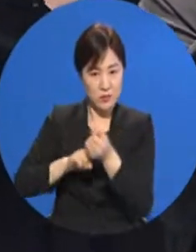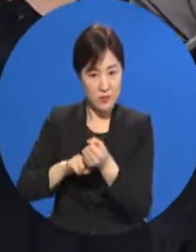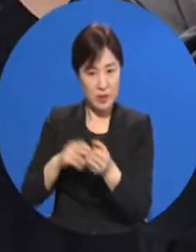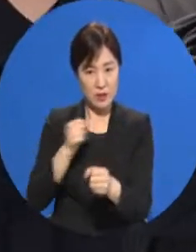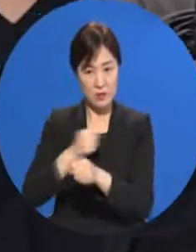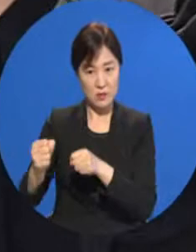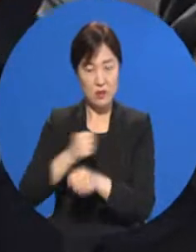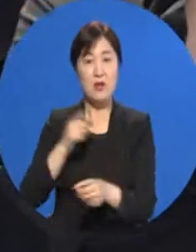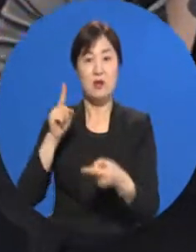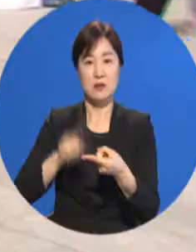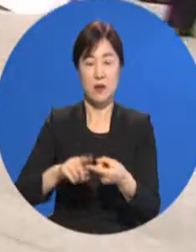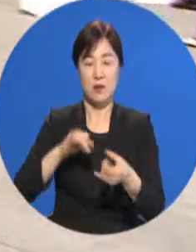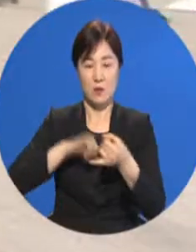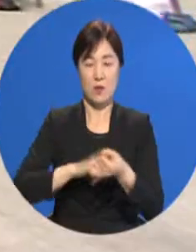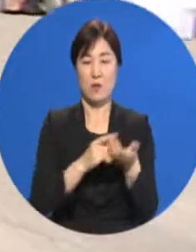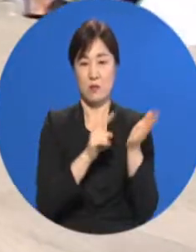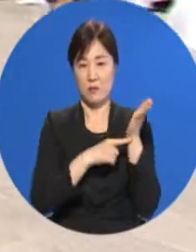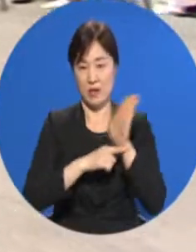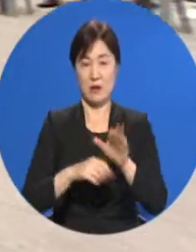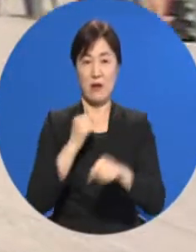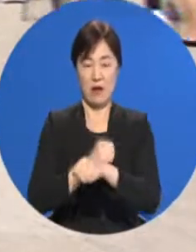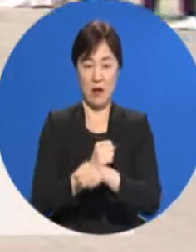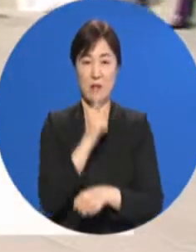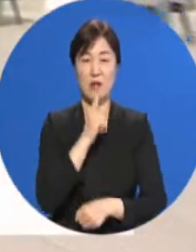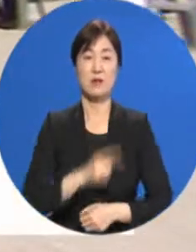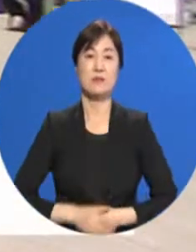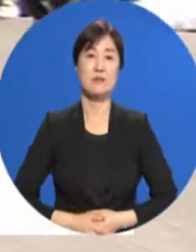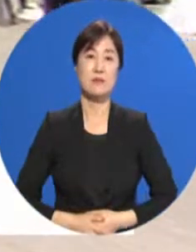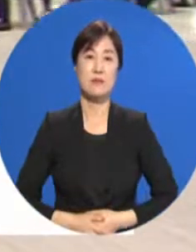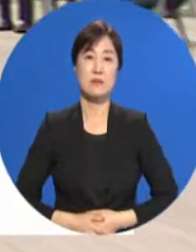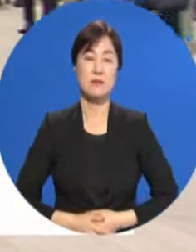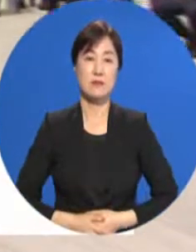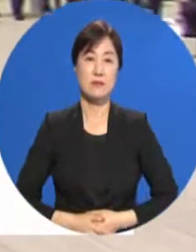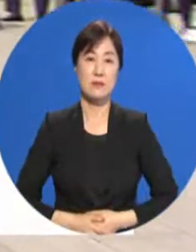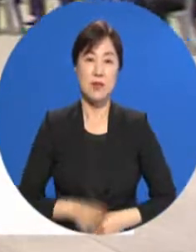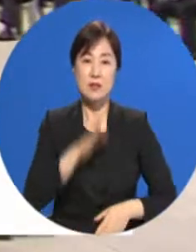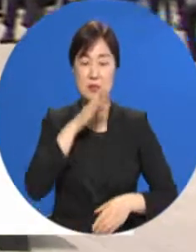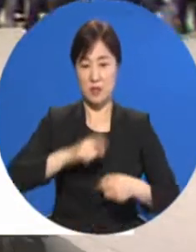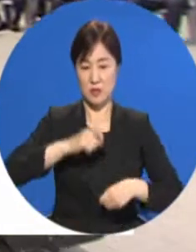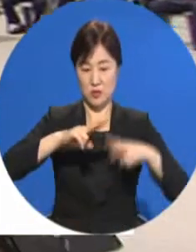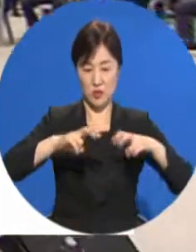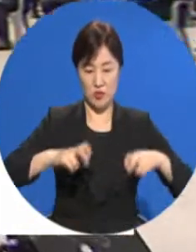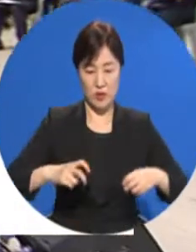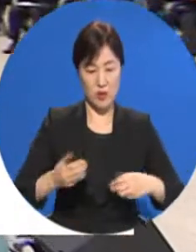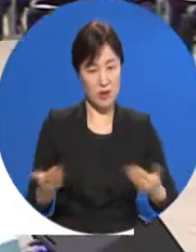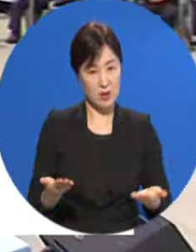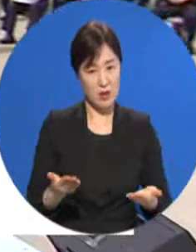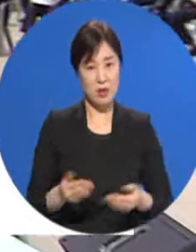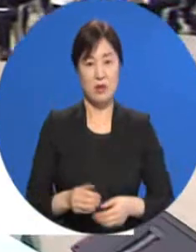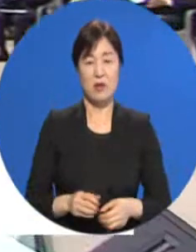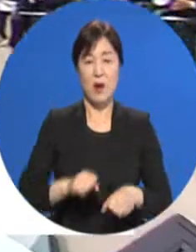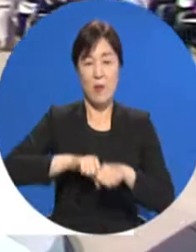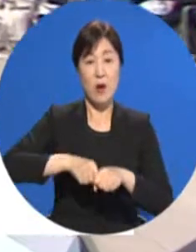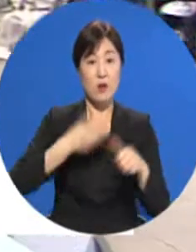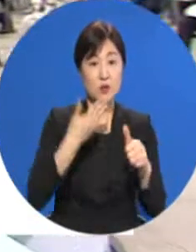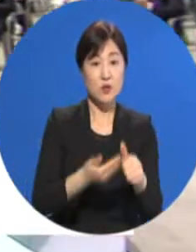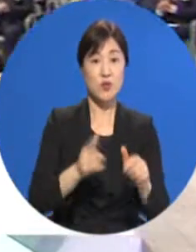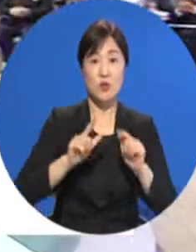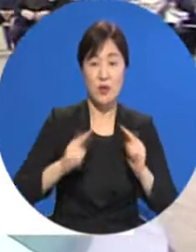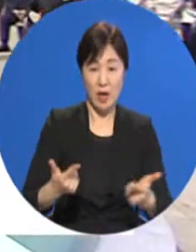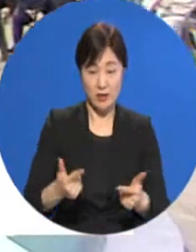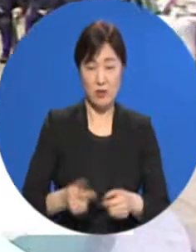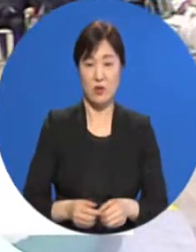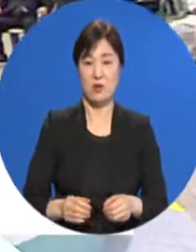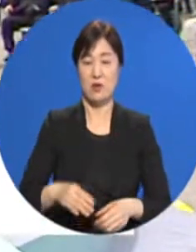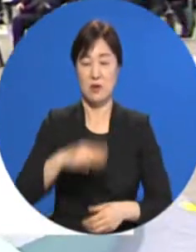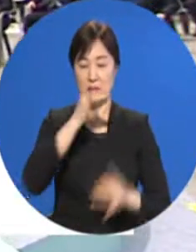반드시 밝혀내야 할 것이라고 강조했습니다. 문 대통령은 진상 규명 작업이 처벌을 위한 것이 아니라 역사를 올바로